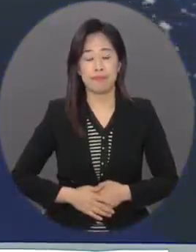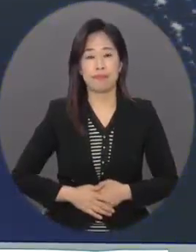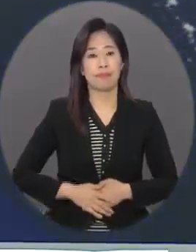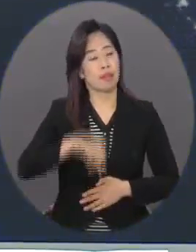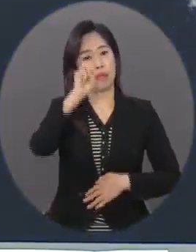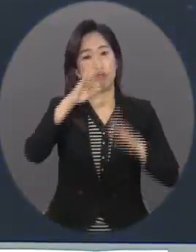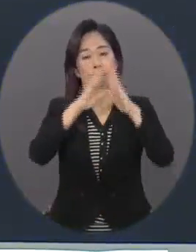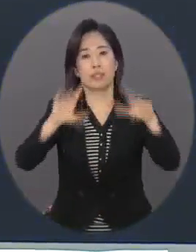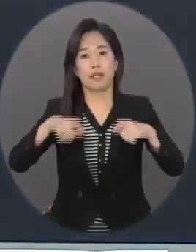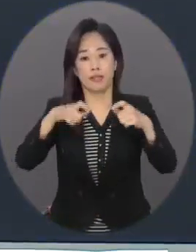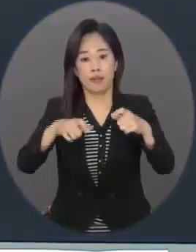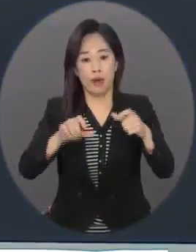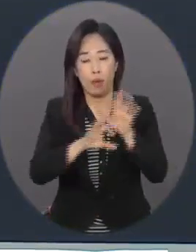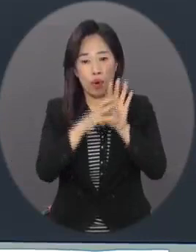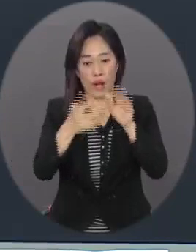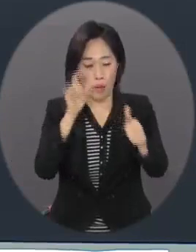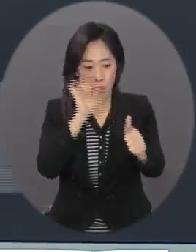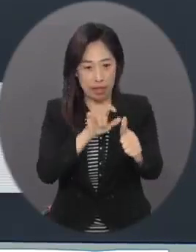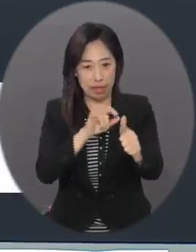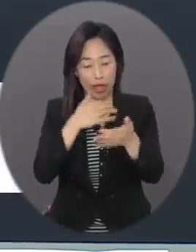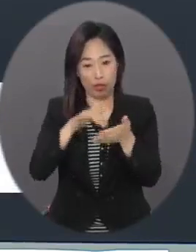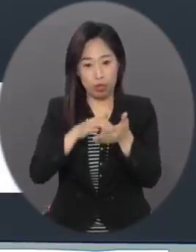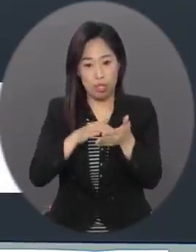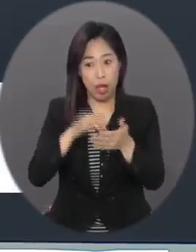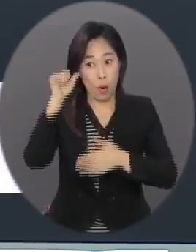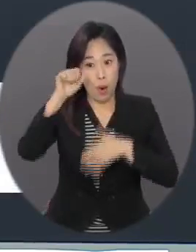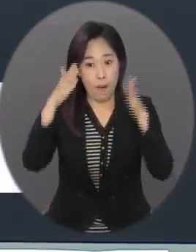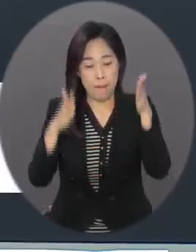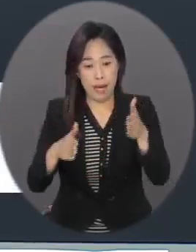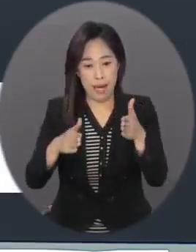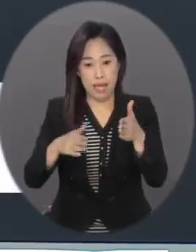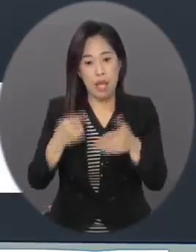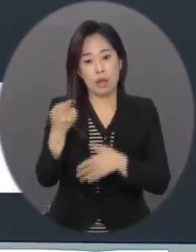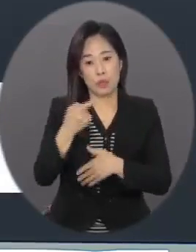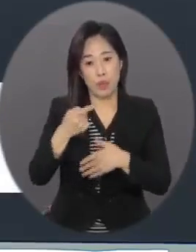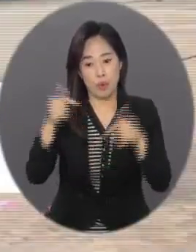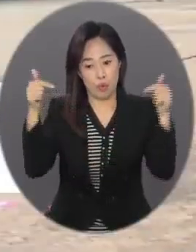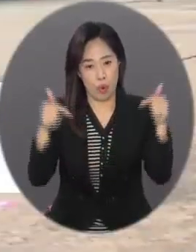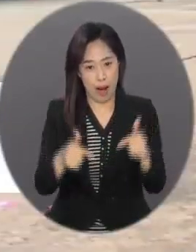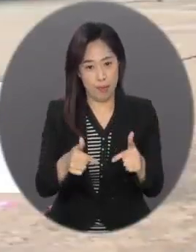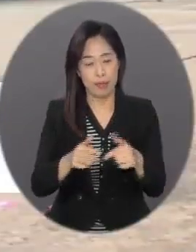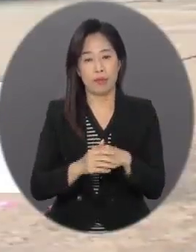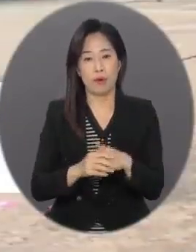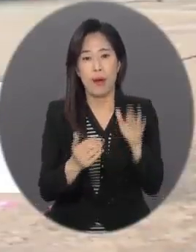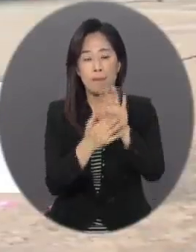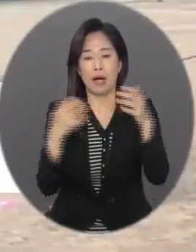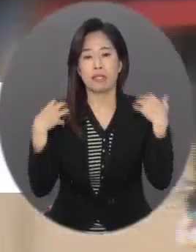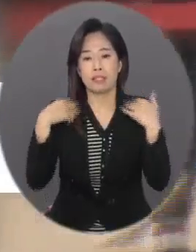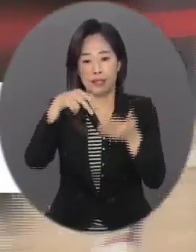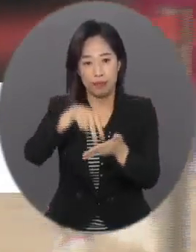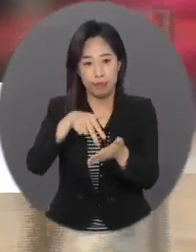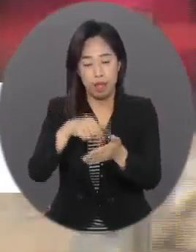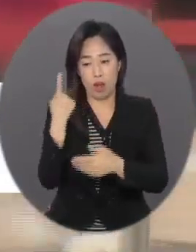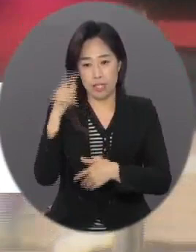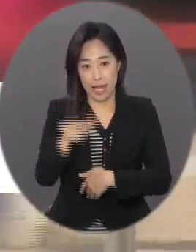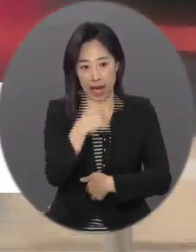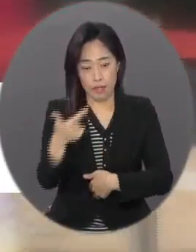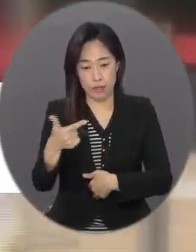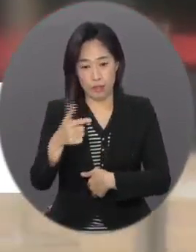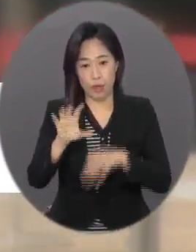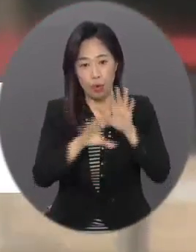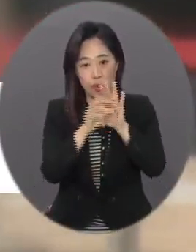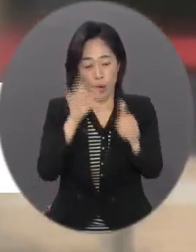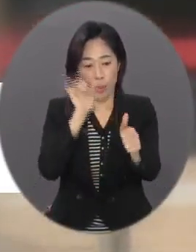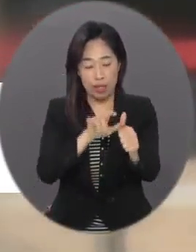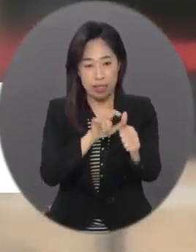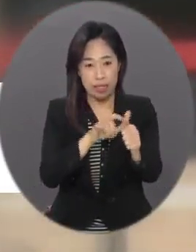광주 전남의 코로나 박진 자수가 다 3만의 4 자릿수로 감속 했습니다 방역당국 에 따르면 어제 하루 코로나 7